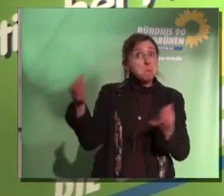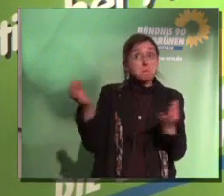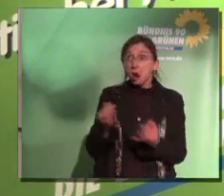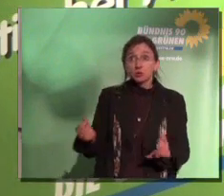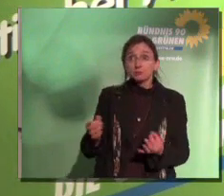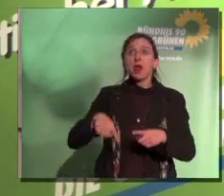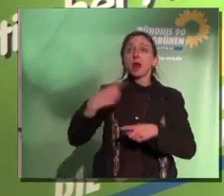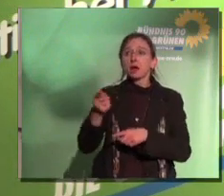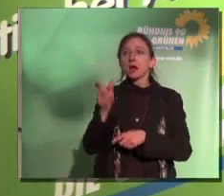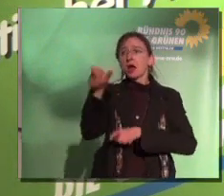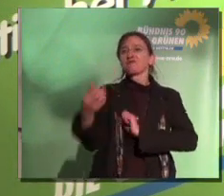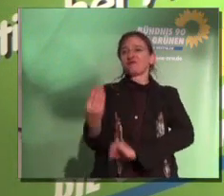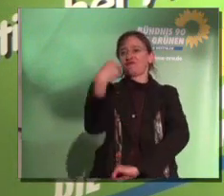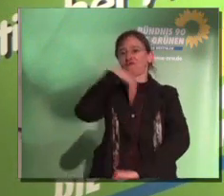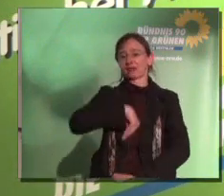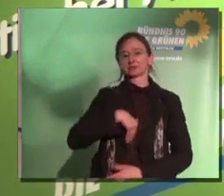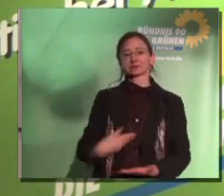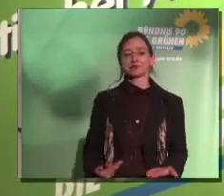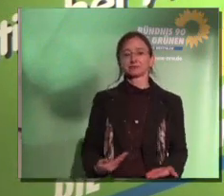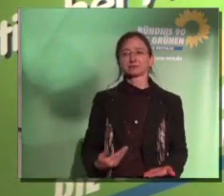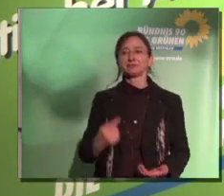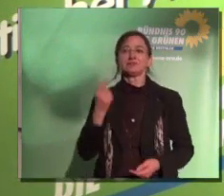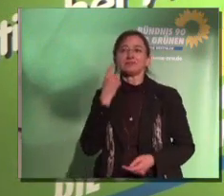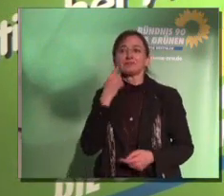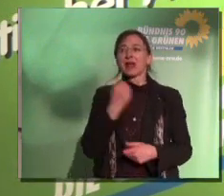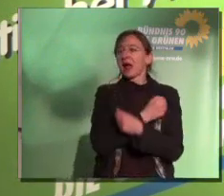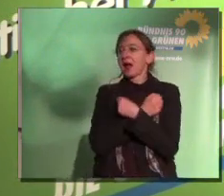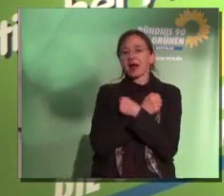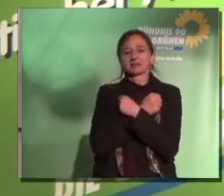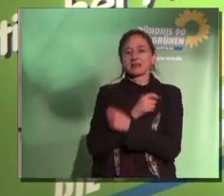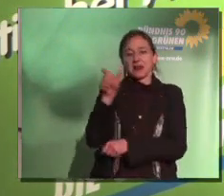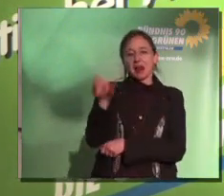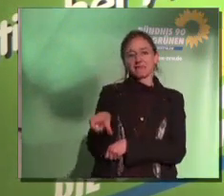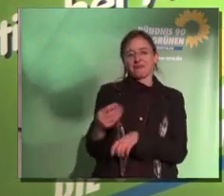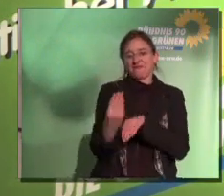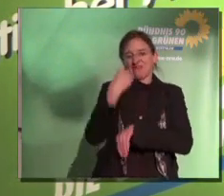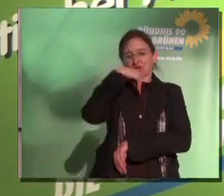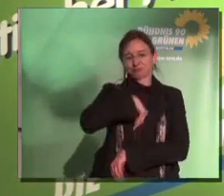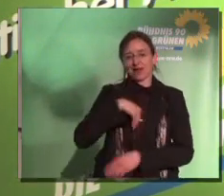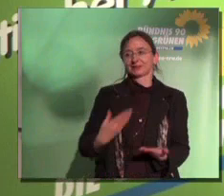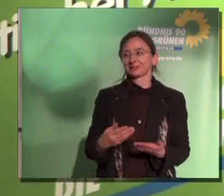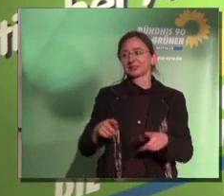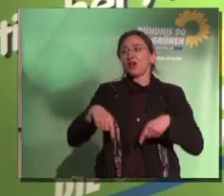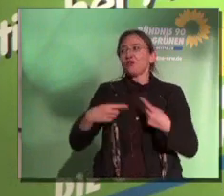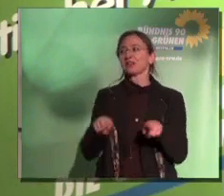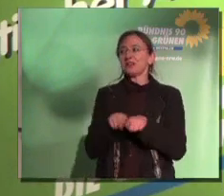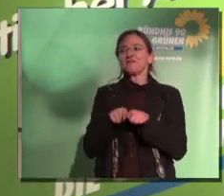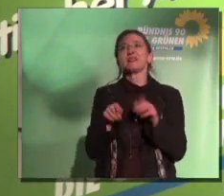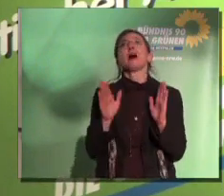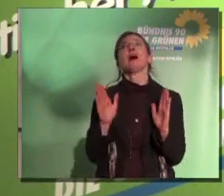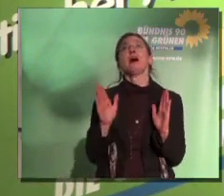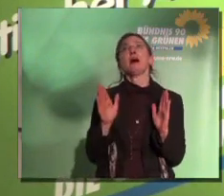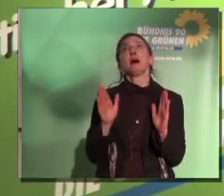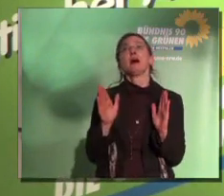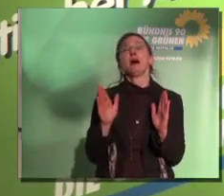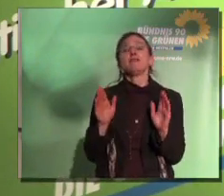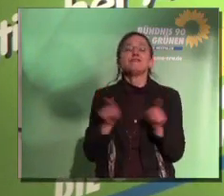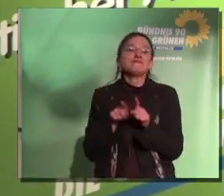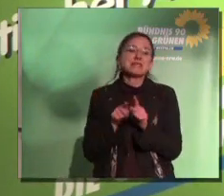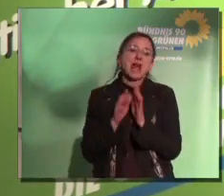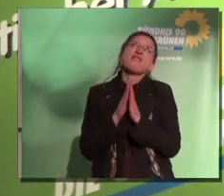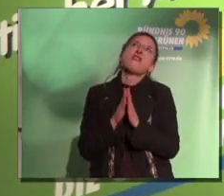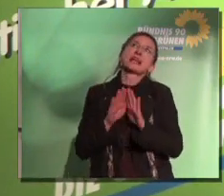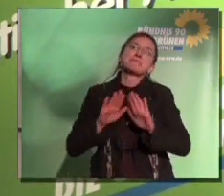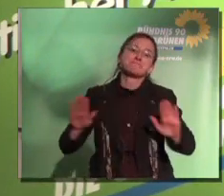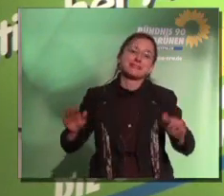dann macht sie danach so, ja, so eigentlich, so, vergib mir. Ja? Und ich habe den